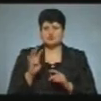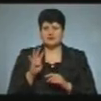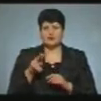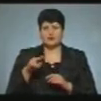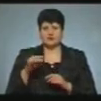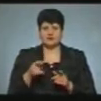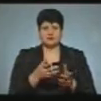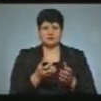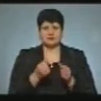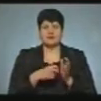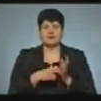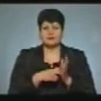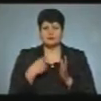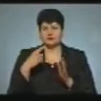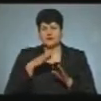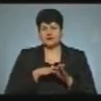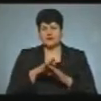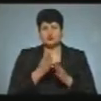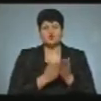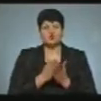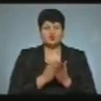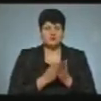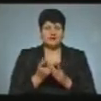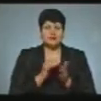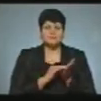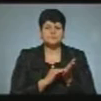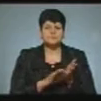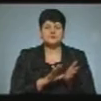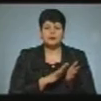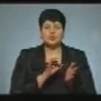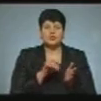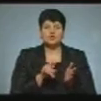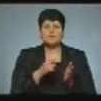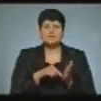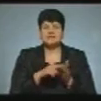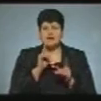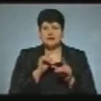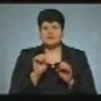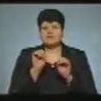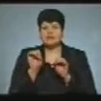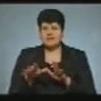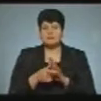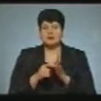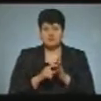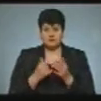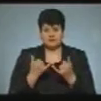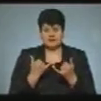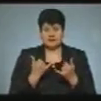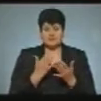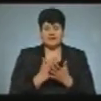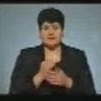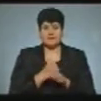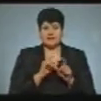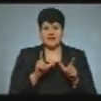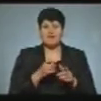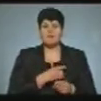них надійшов лист від обласної виконавчої служби, у якому йшлося про те, що міська рада передає приміщення, у якому зараз аптека, в